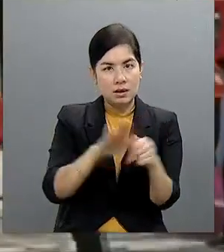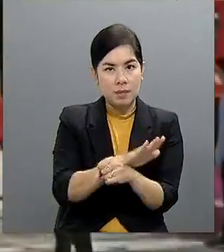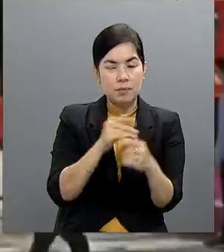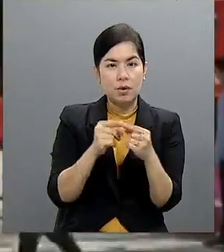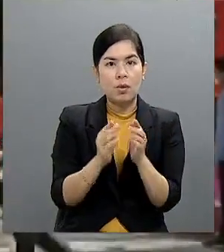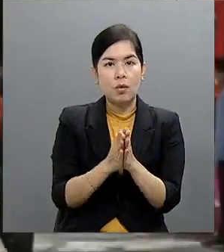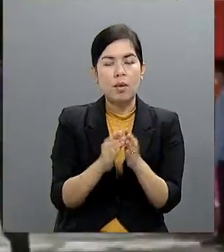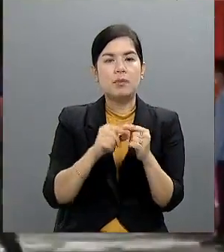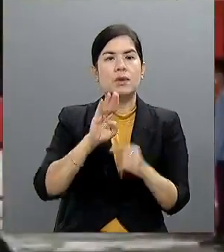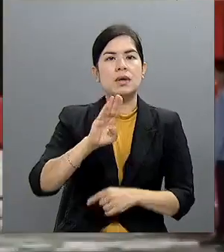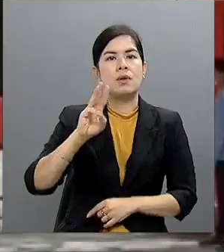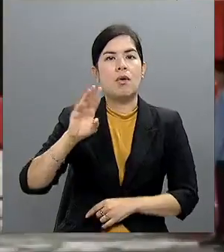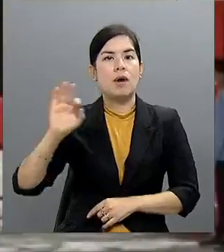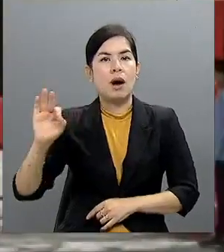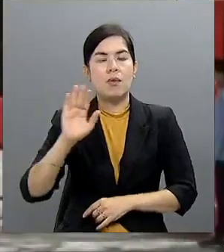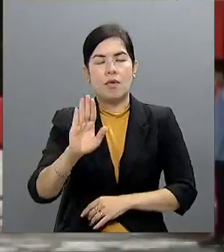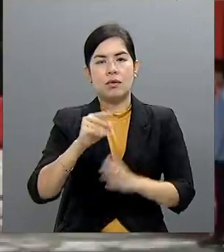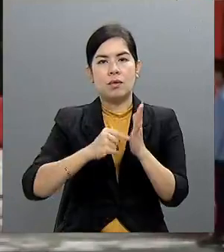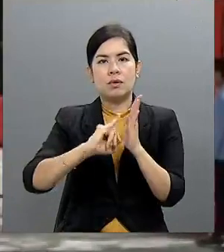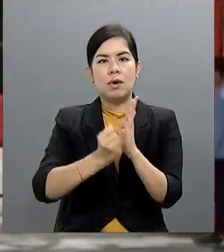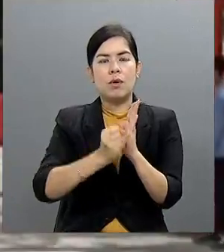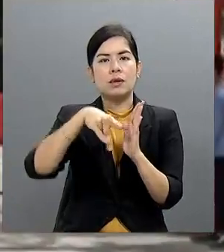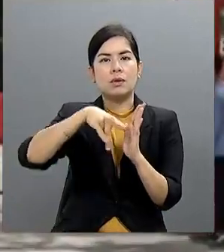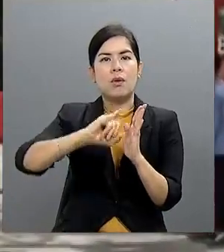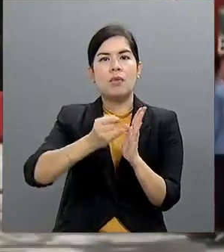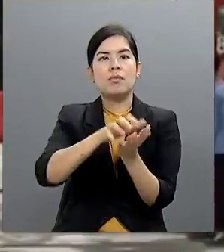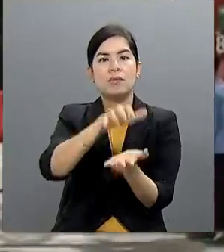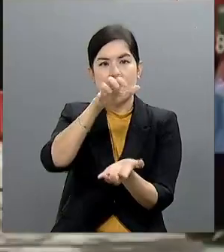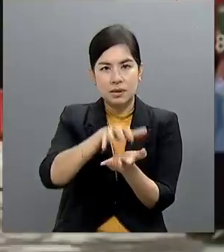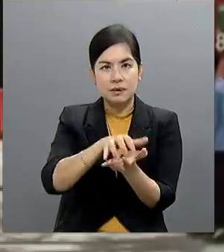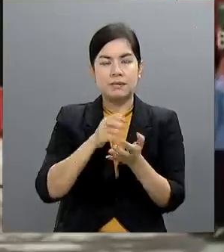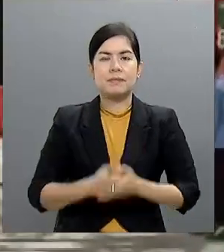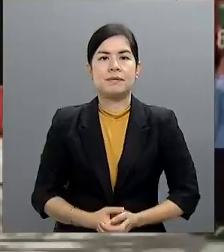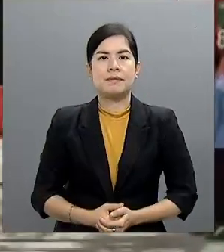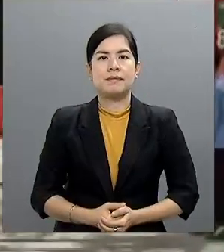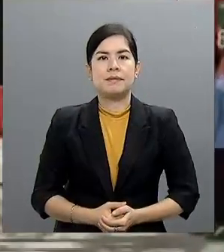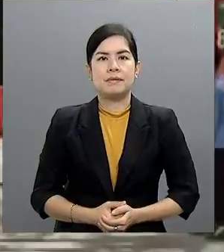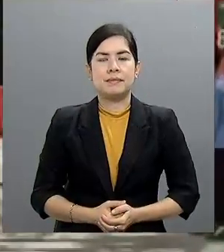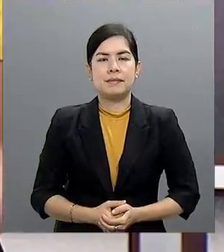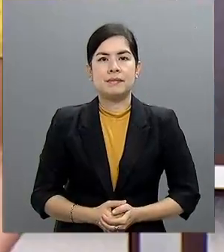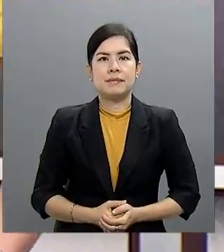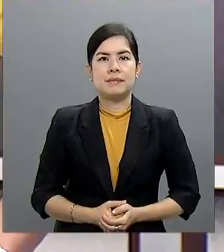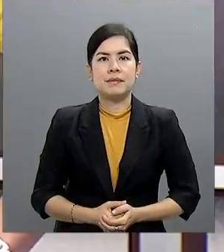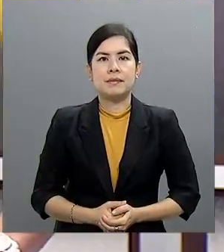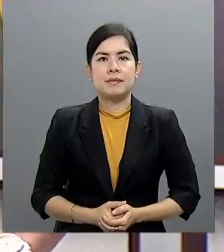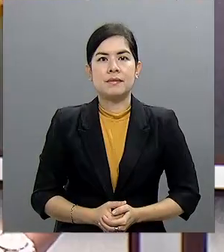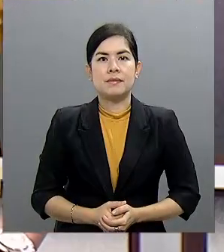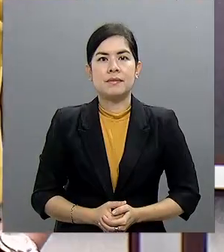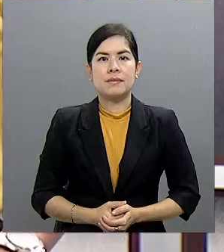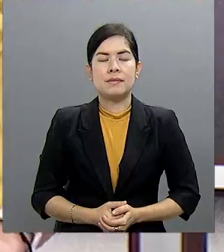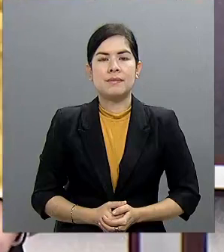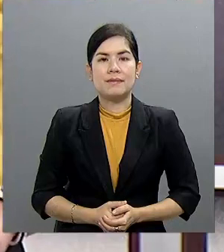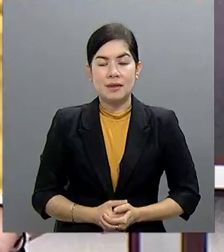469วัดในจังหวัดพิจิตรให้ปลอดเชื้อโควิด-19 อย่างสิ้นเชิงเลยนะคะโอ้ที่จังหวัดพิจิ